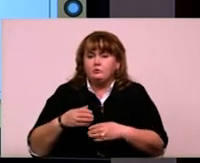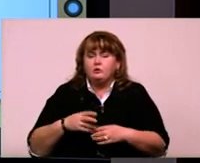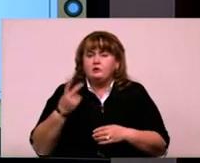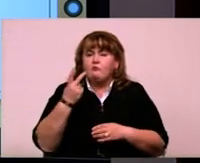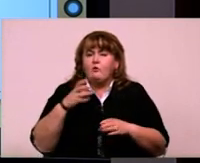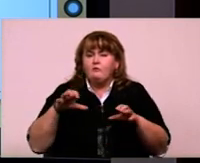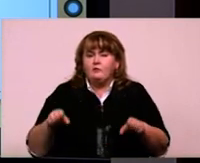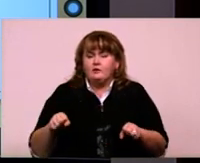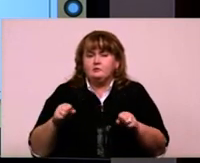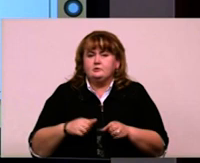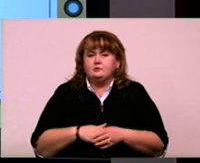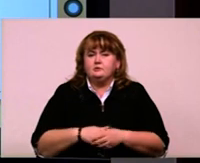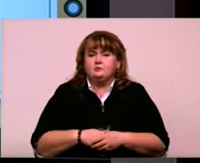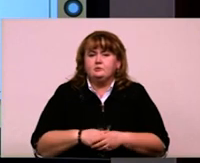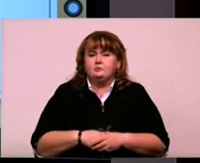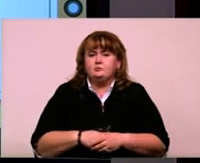двоевластия.